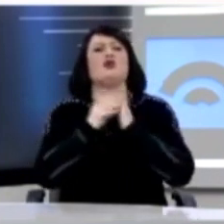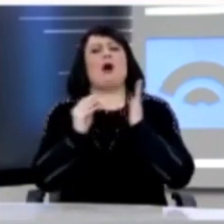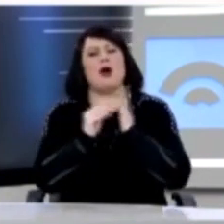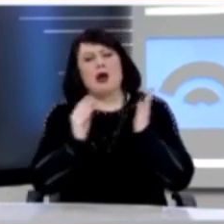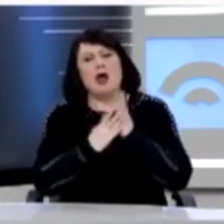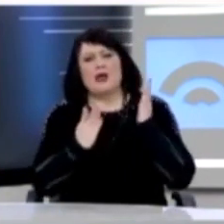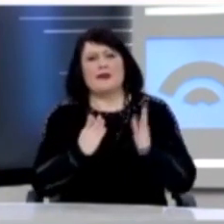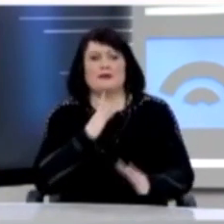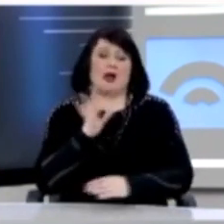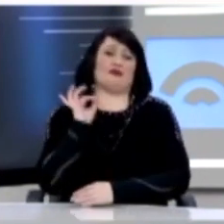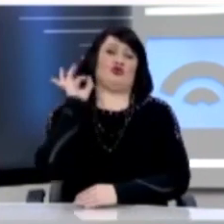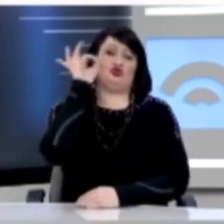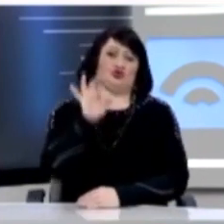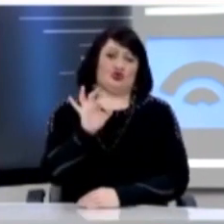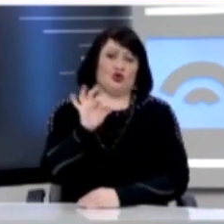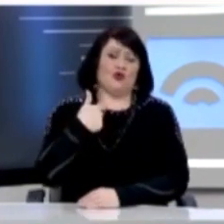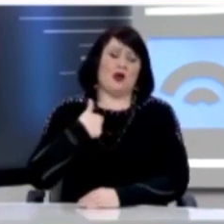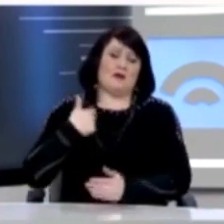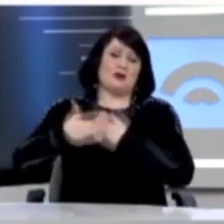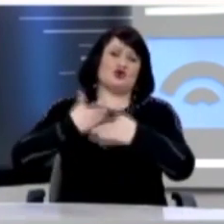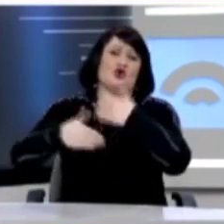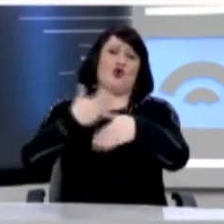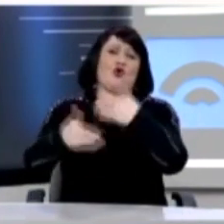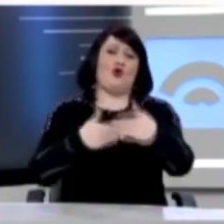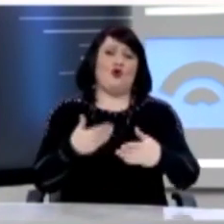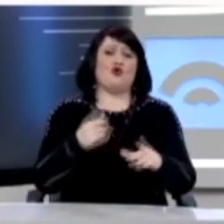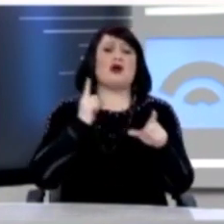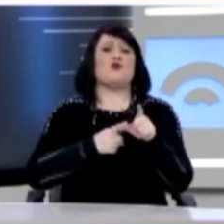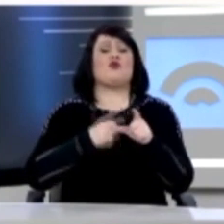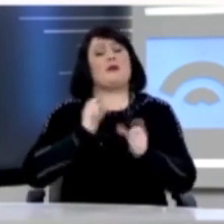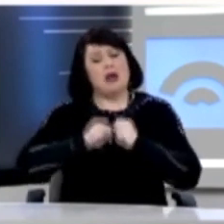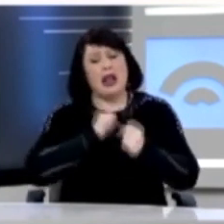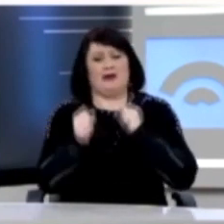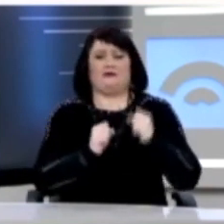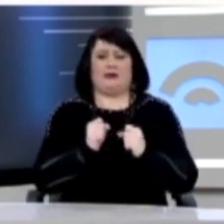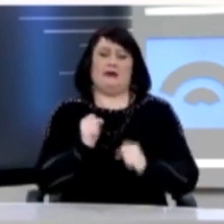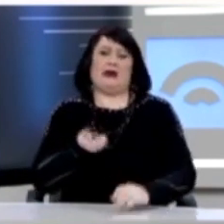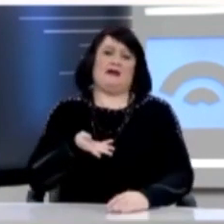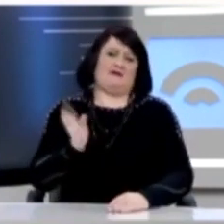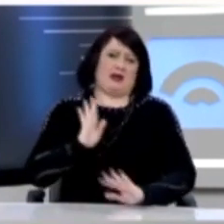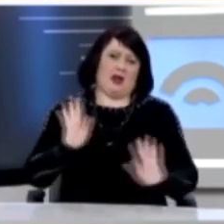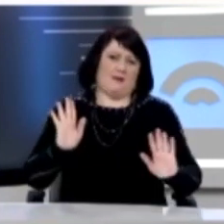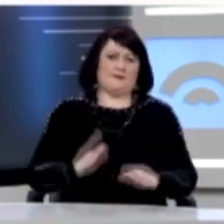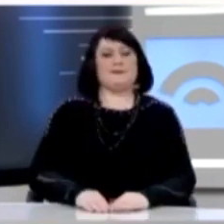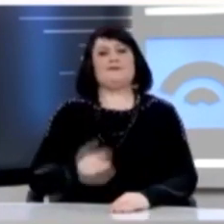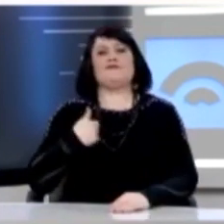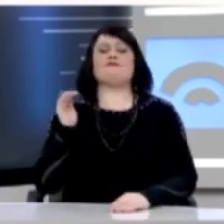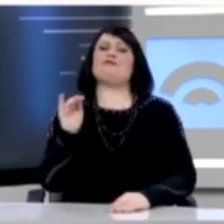στόχο βέβαια που όπως ξέρετε παλεύει διαχρονικά και με συνέπεια το ΚΚΕ.